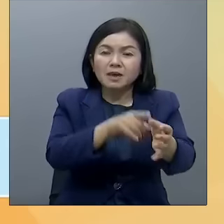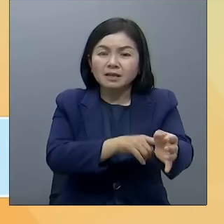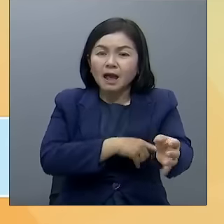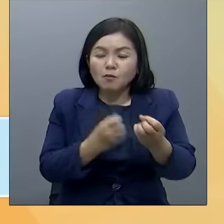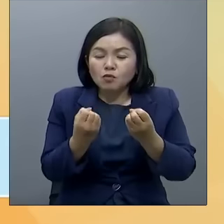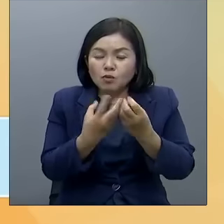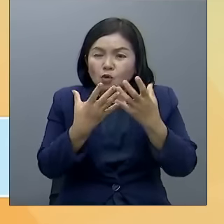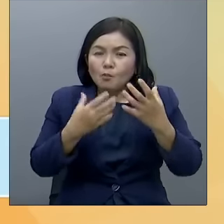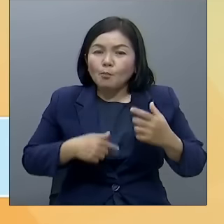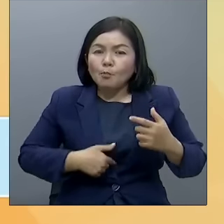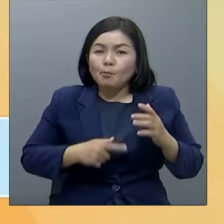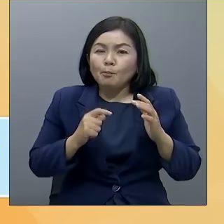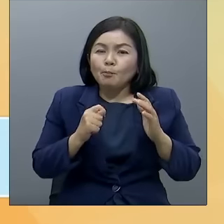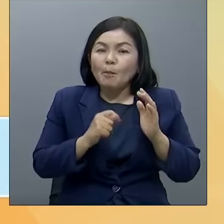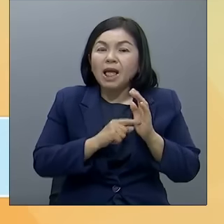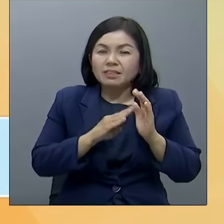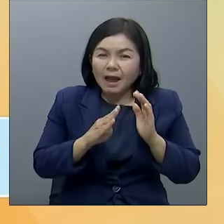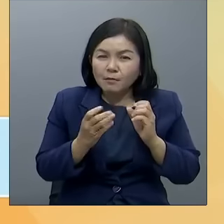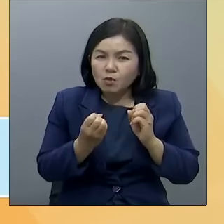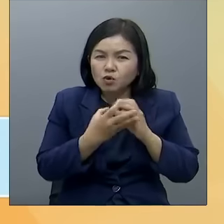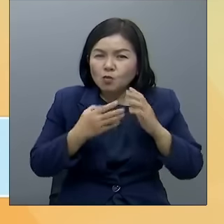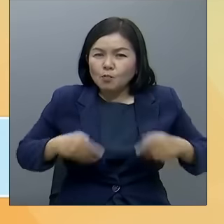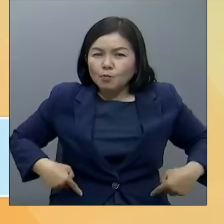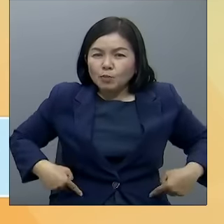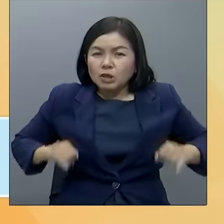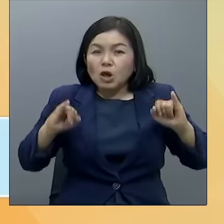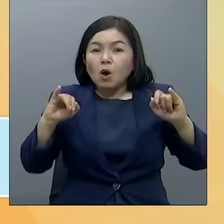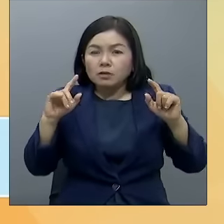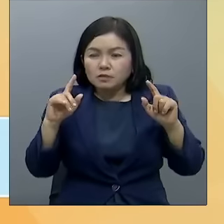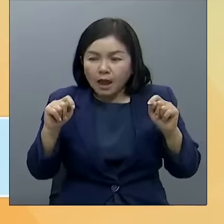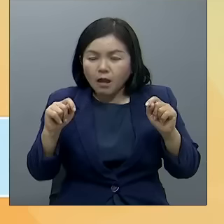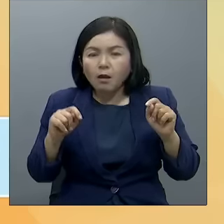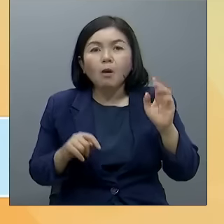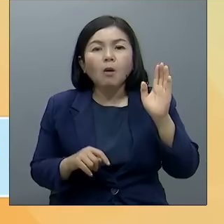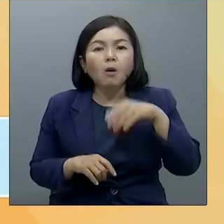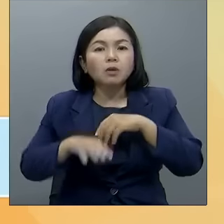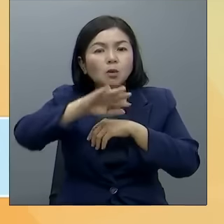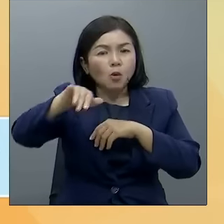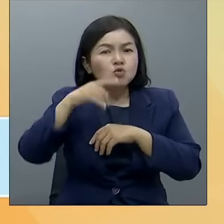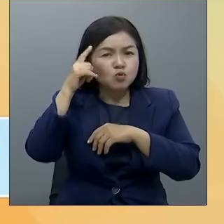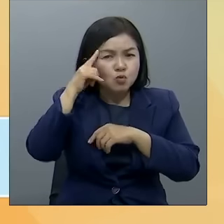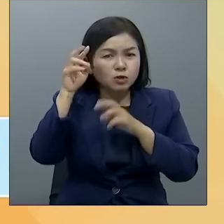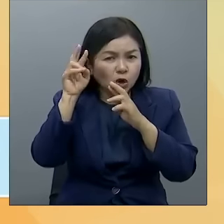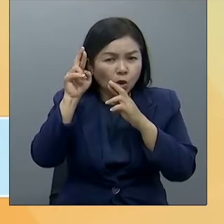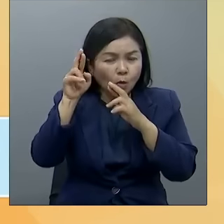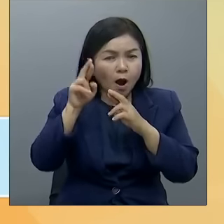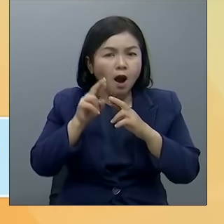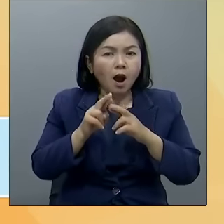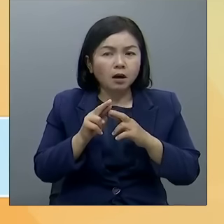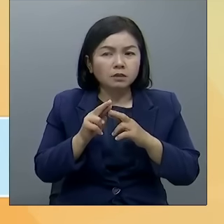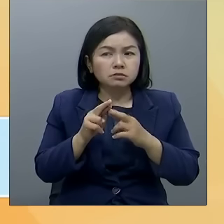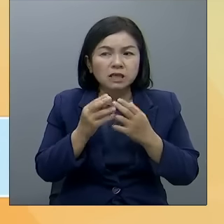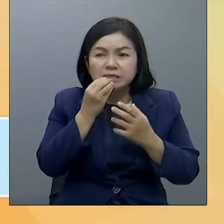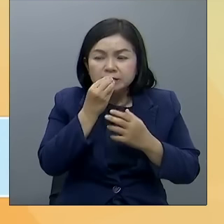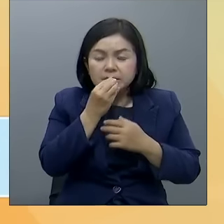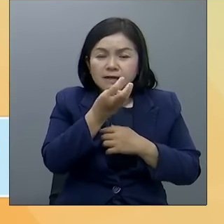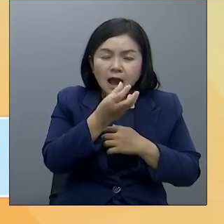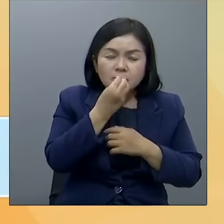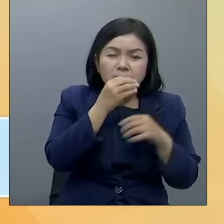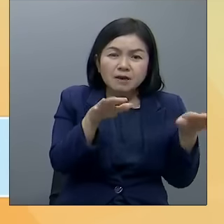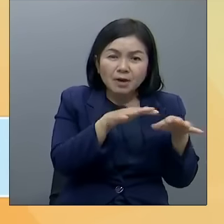ทำงานของตับและไตของเราได้ อ่ะดังนี้ฟังแบบนี้แล้วก็ต้องระมัดระวังเรื่องการกินขนาดกินข้าวกินอาหารธรรม